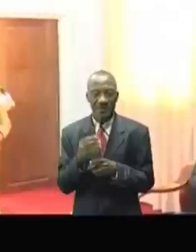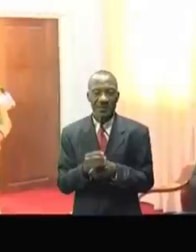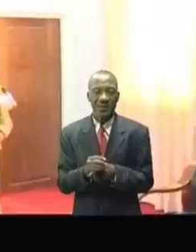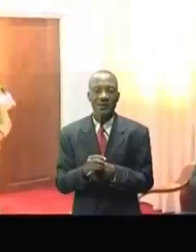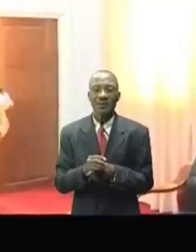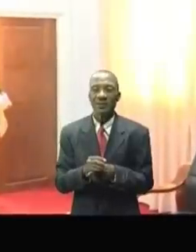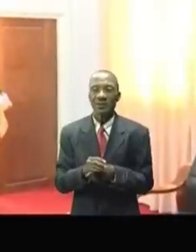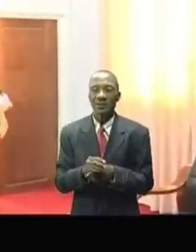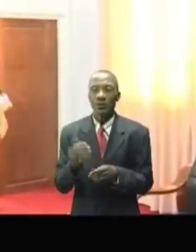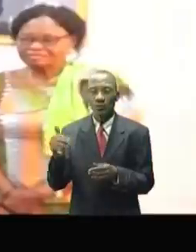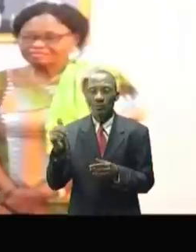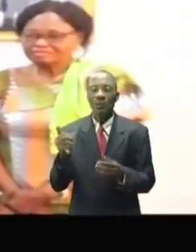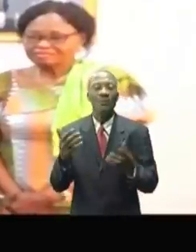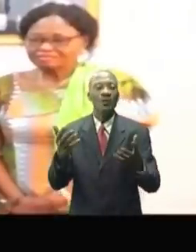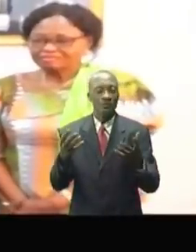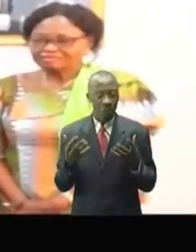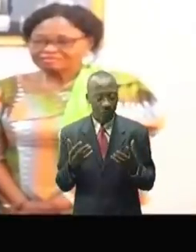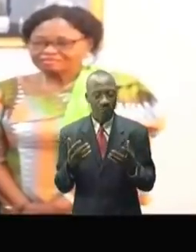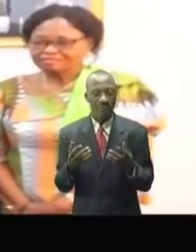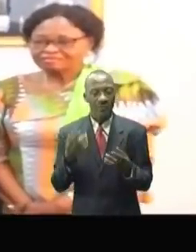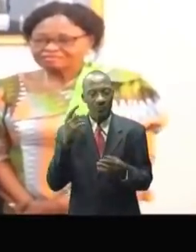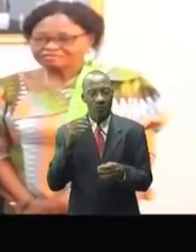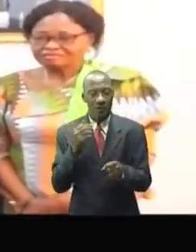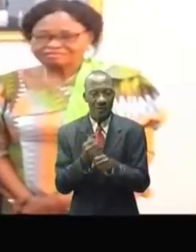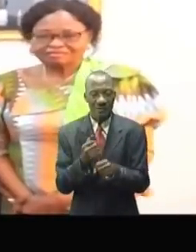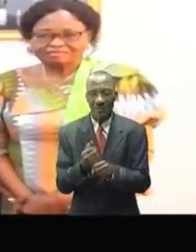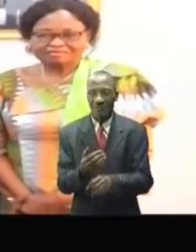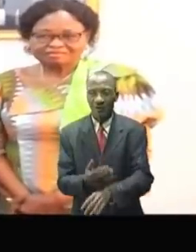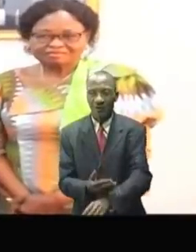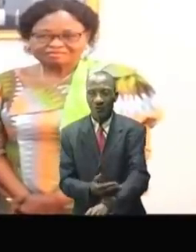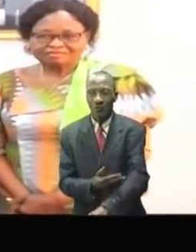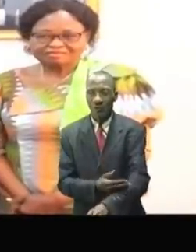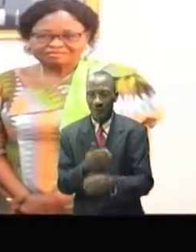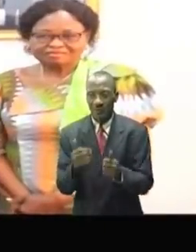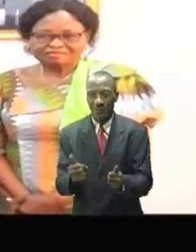pour la matérialisation des services publics de base de Lumumbaville.